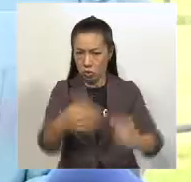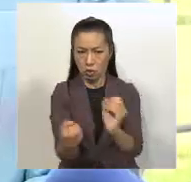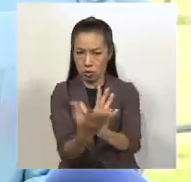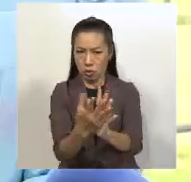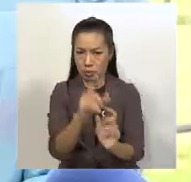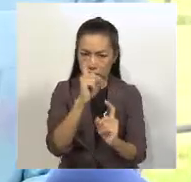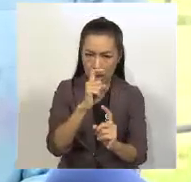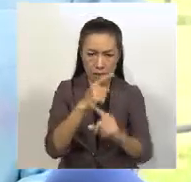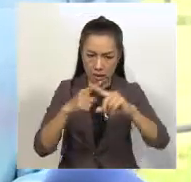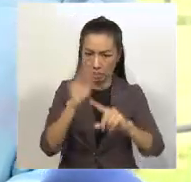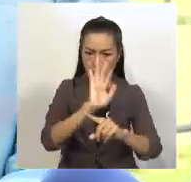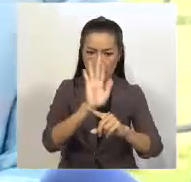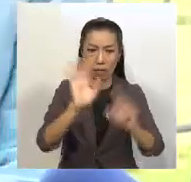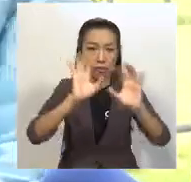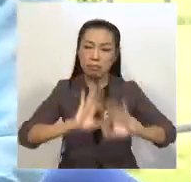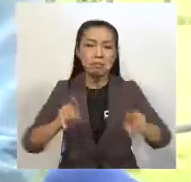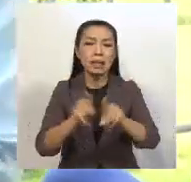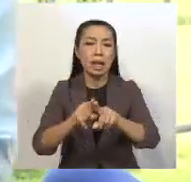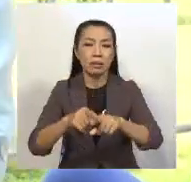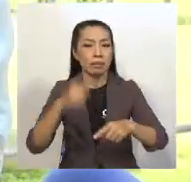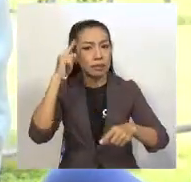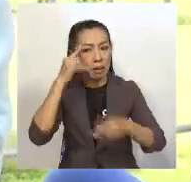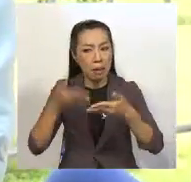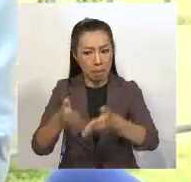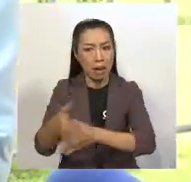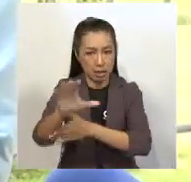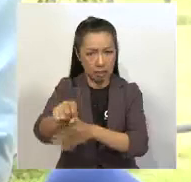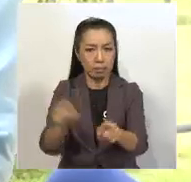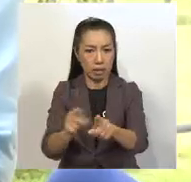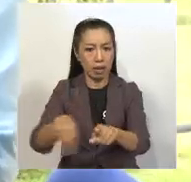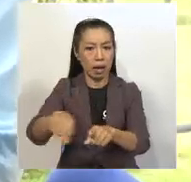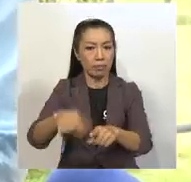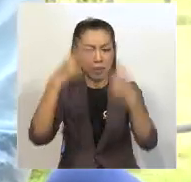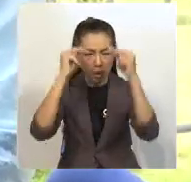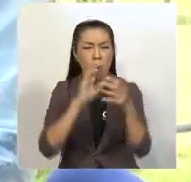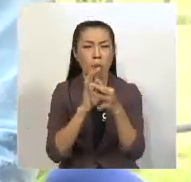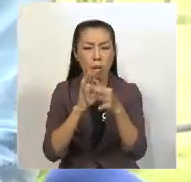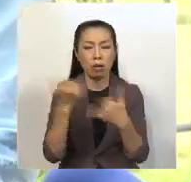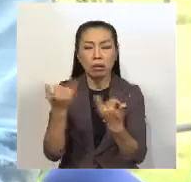ก็ต้องแล้วเดินตัวพ้องยิงทั้งบนบกในทะเลนะชาวประมงด้วยอะไรด้วยนายกเป็นห่วงทุกวันก็สวดม